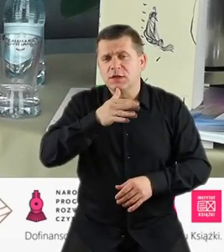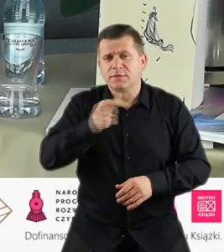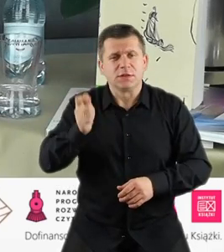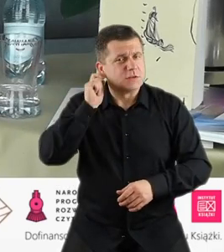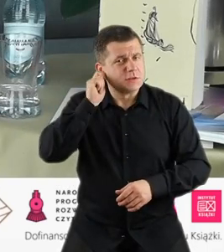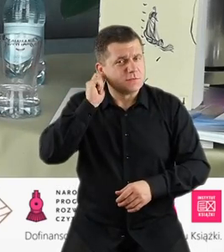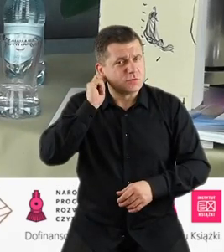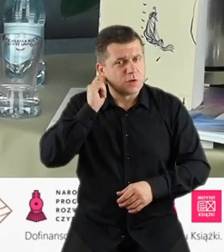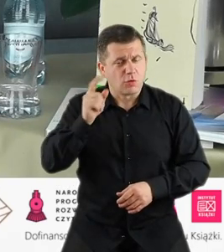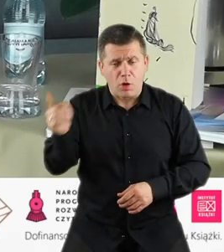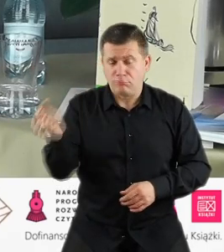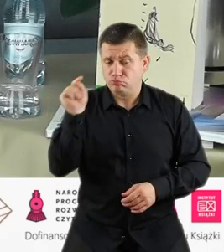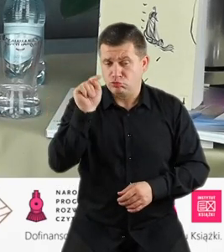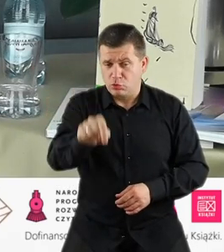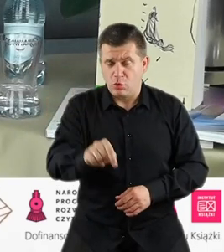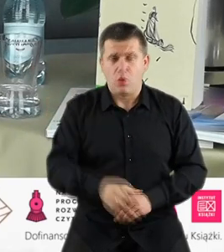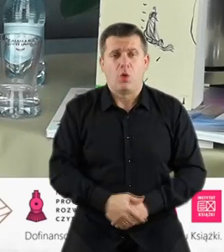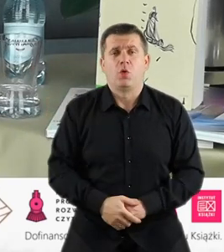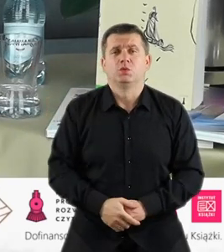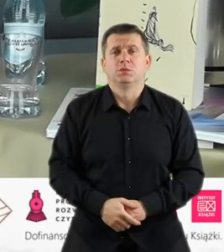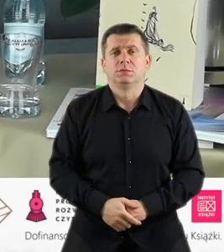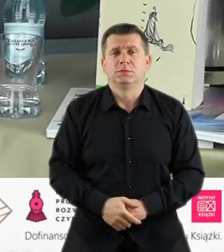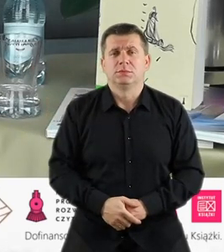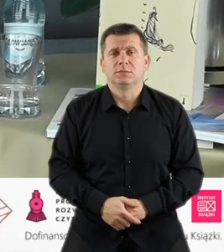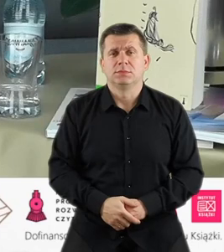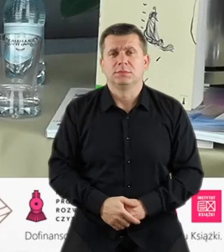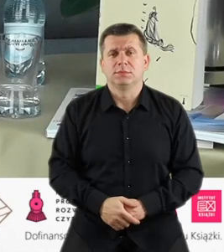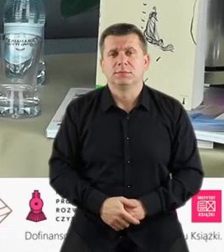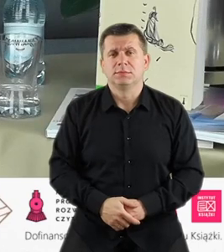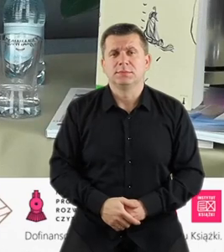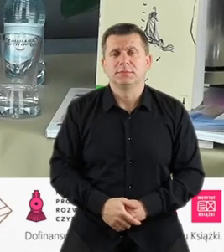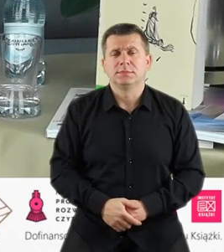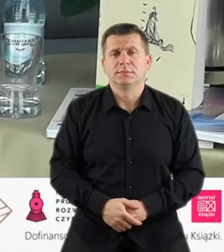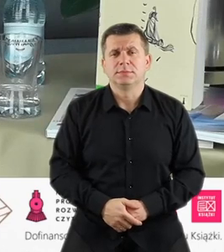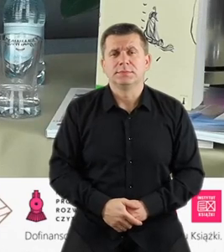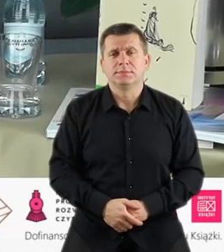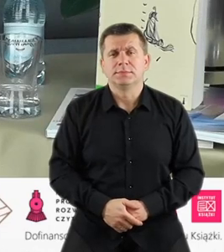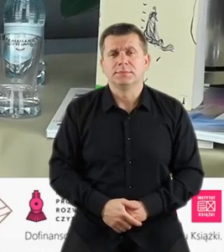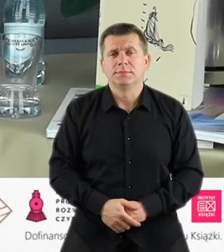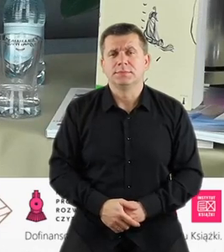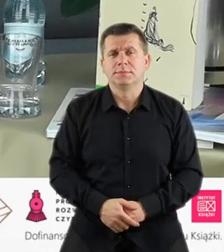żydowska dziewczyna, która przychodzi i zna się na